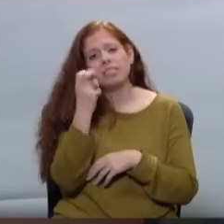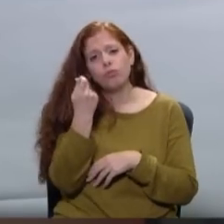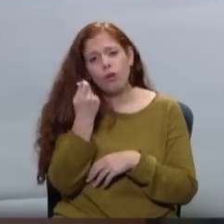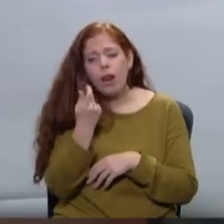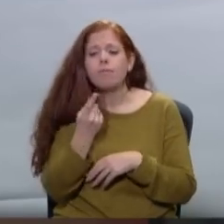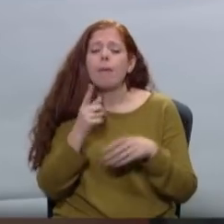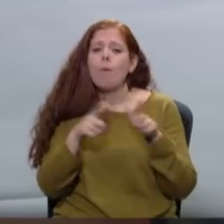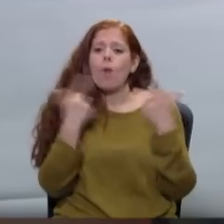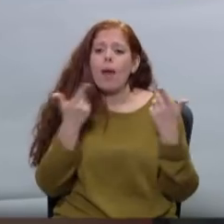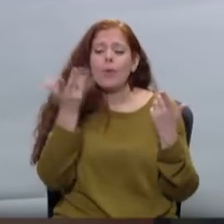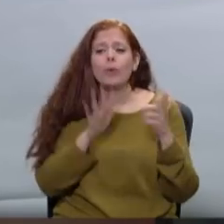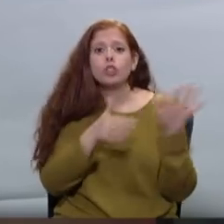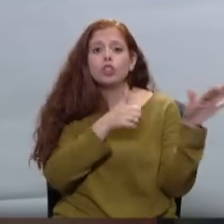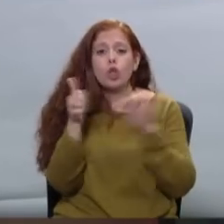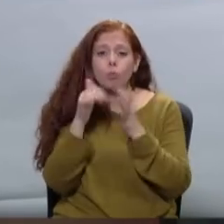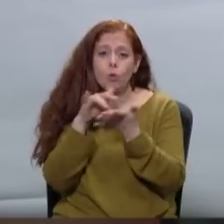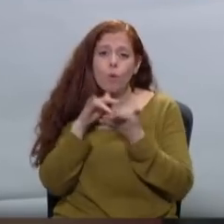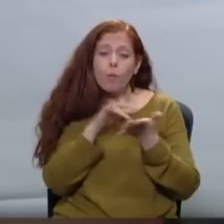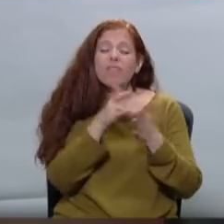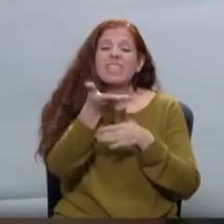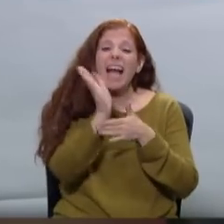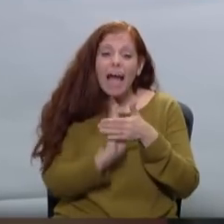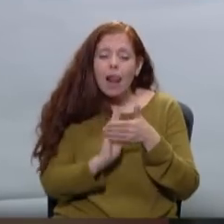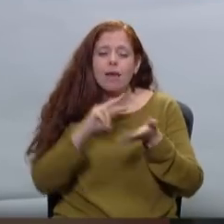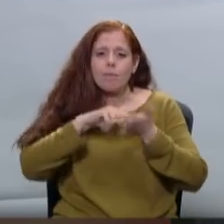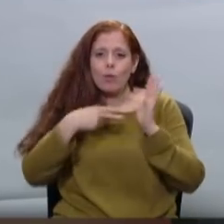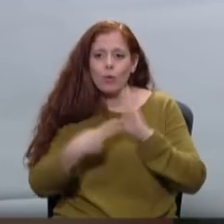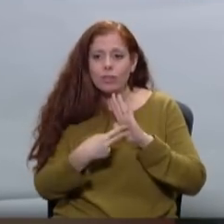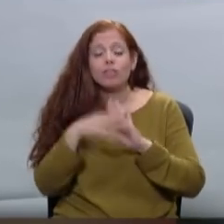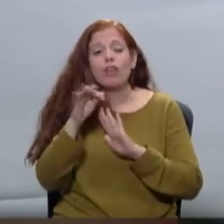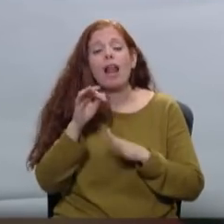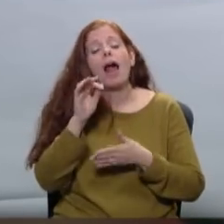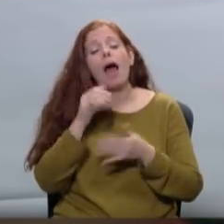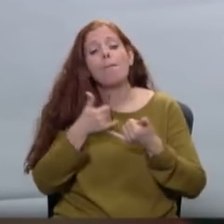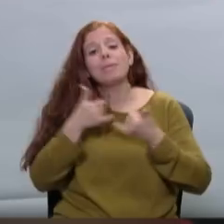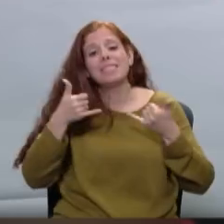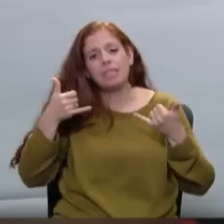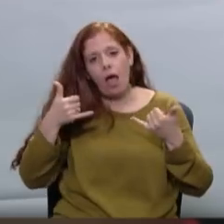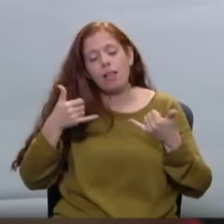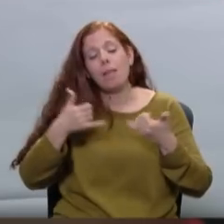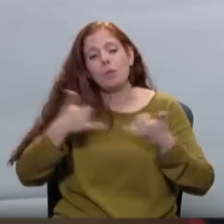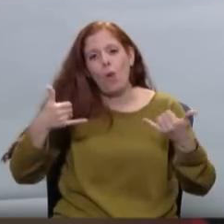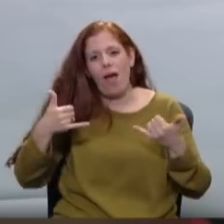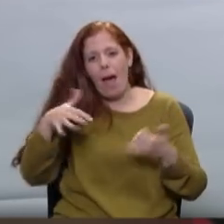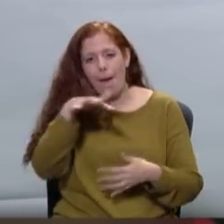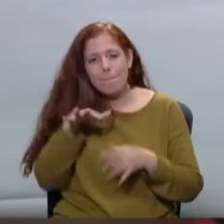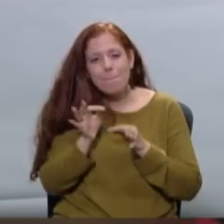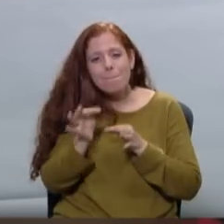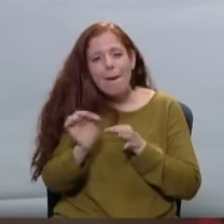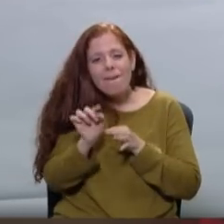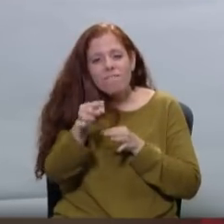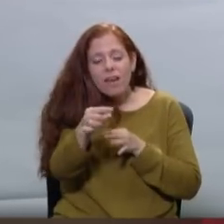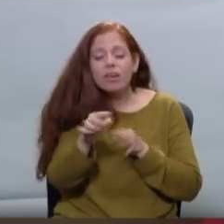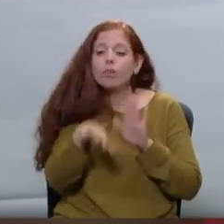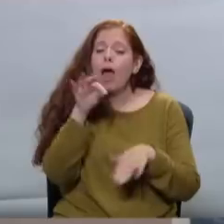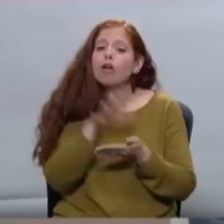יש 600 מקומות, וזה רק חלק מהתוכנית של המשרד לפיתוח הפריפריה, הנגב והגליל, שבחר 12